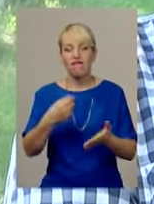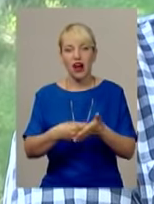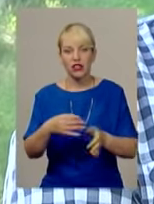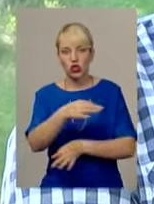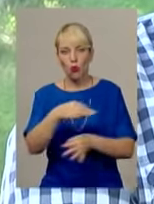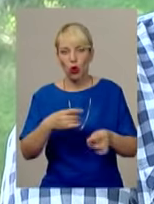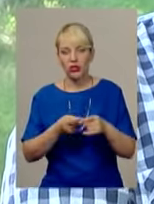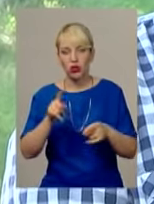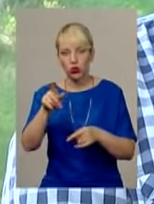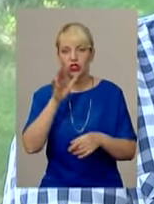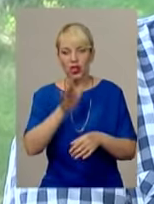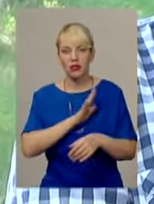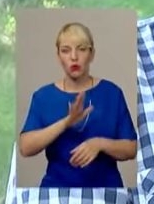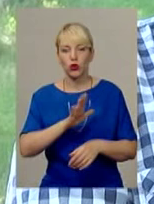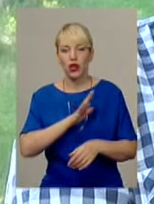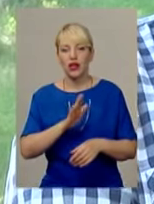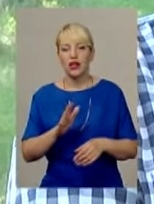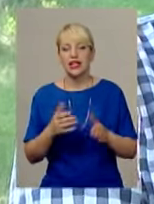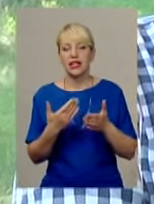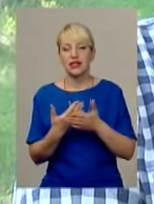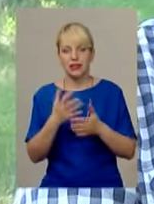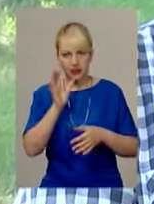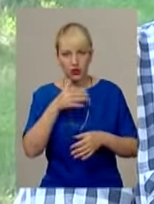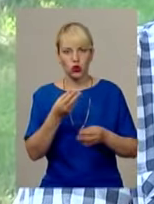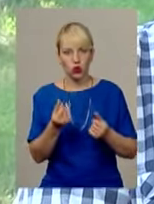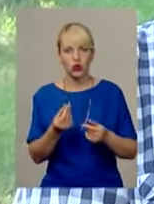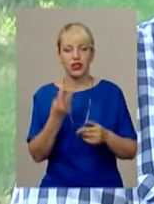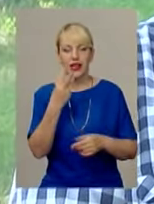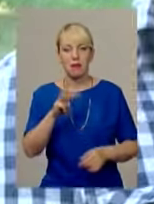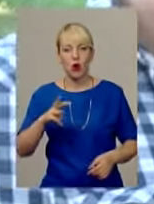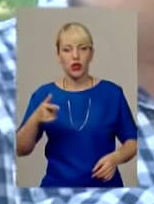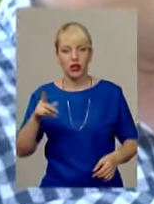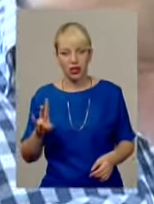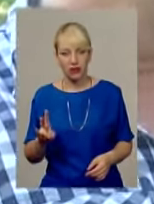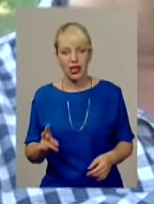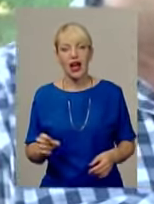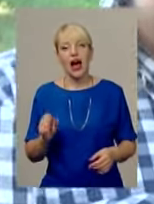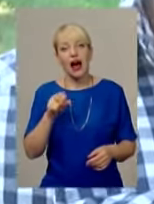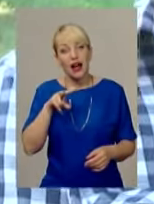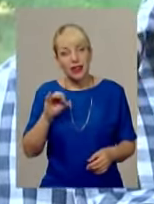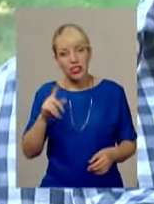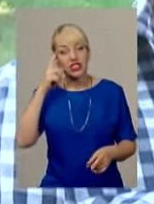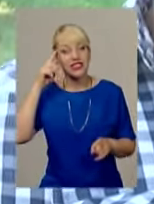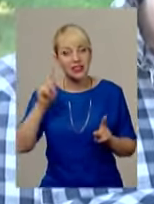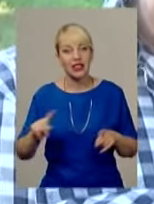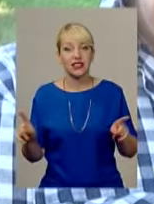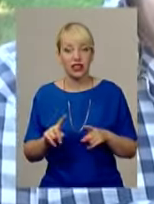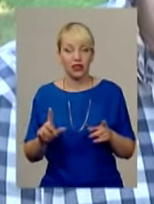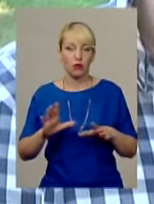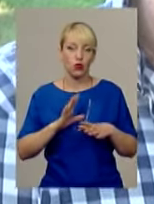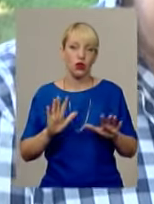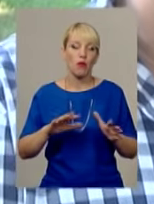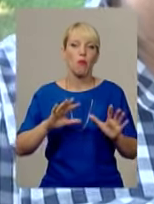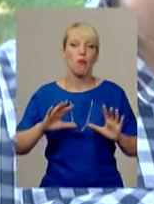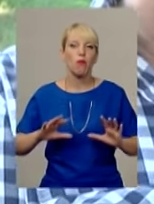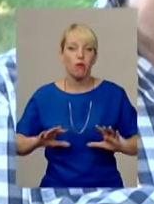проекту на той час складала серйозні гроші, трошки більше 3 мільйонів гривень. Ну, але ж ви самі знаєте потім, які пішли події,